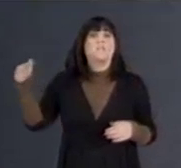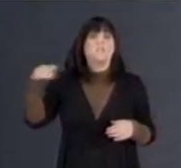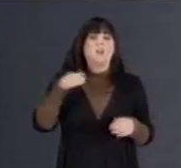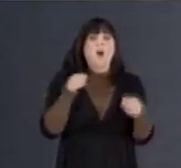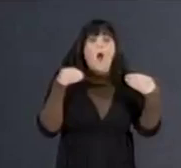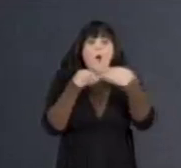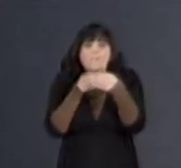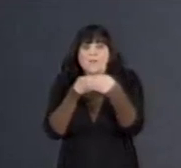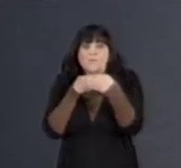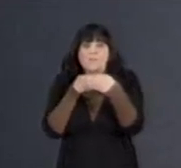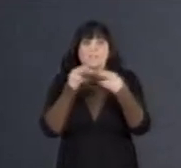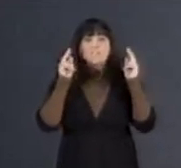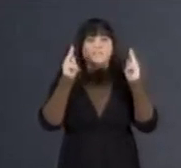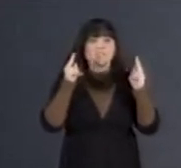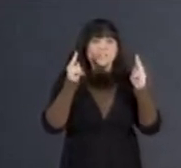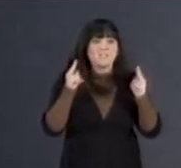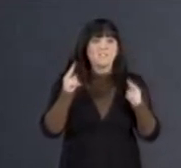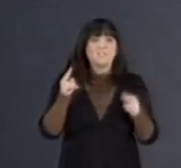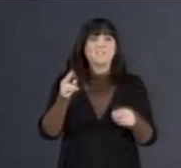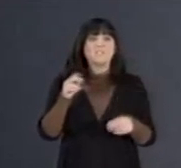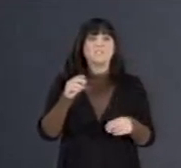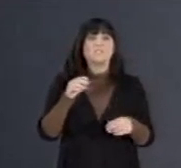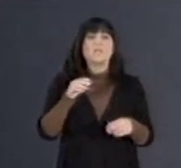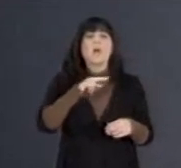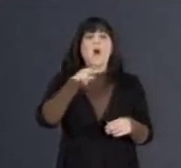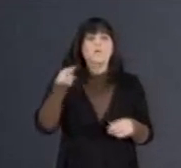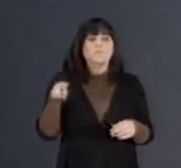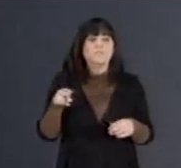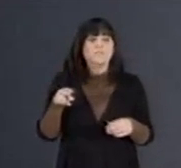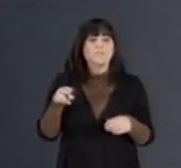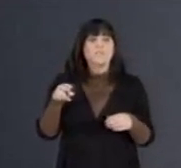lomakrutsa Tecyes Agopche Tajxq Kama'amlu